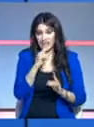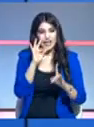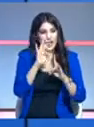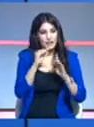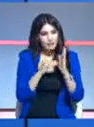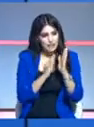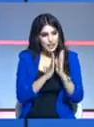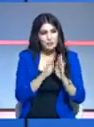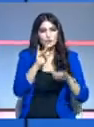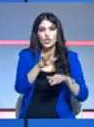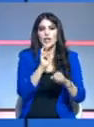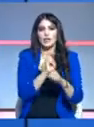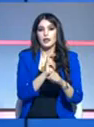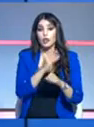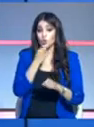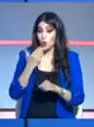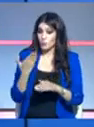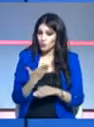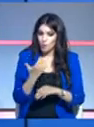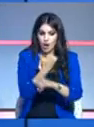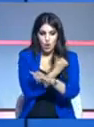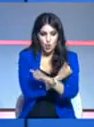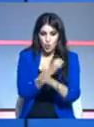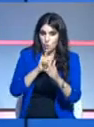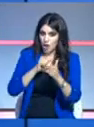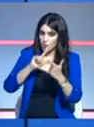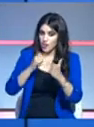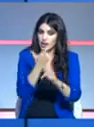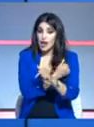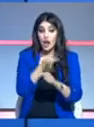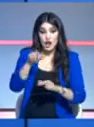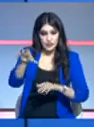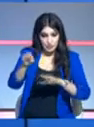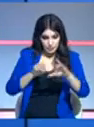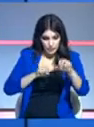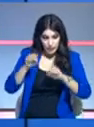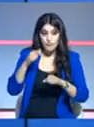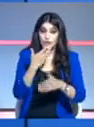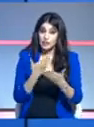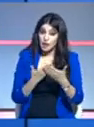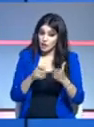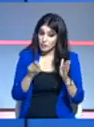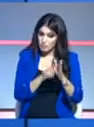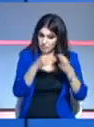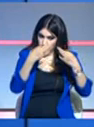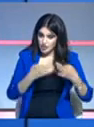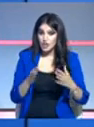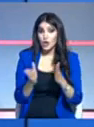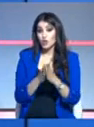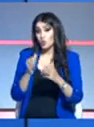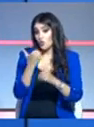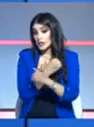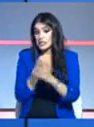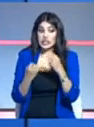دو فاكسان، هذايا أنت تستحق جرعة ثانية، يلزم يصير استدعائك في الوقت المناسب، فاكسان جديد